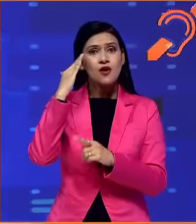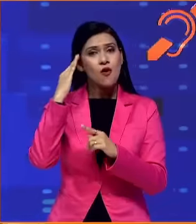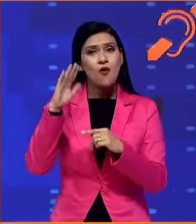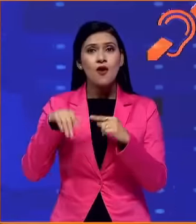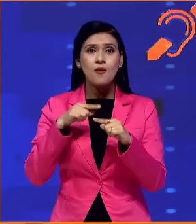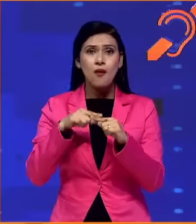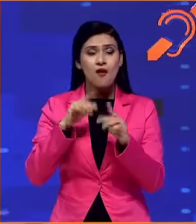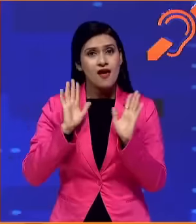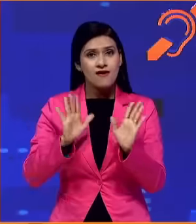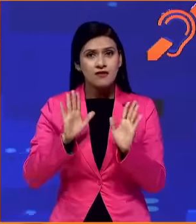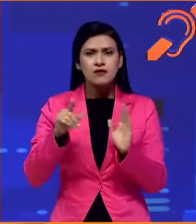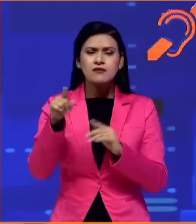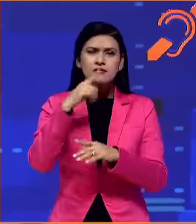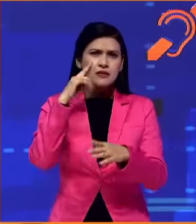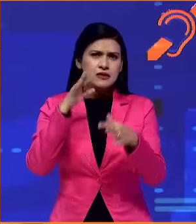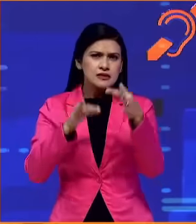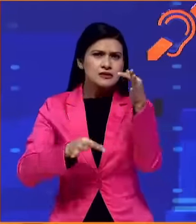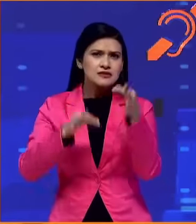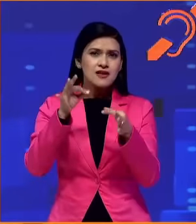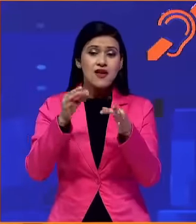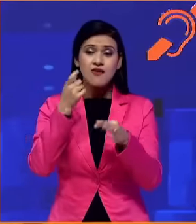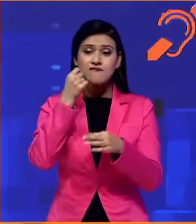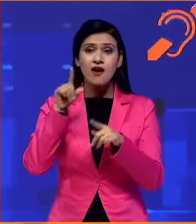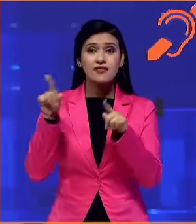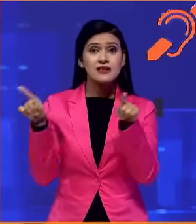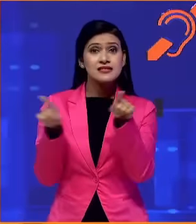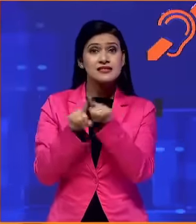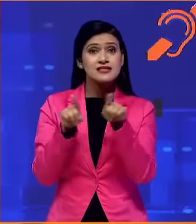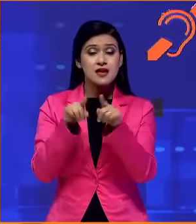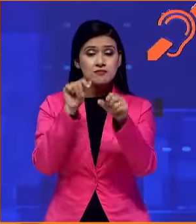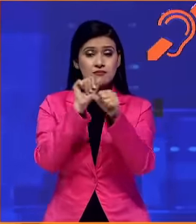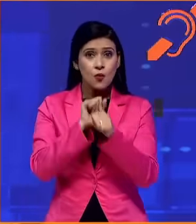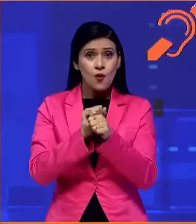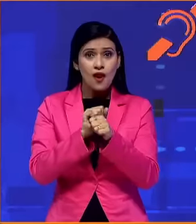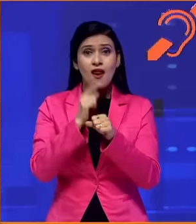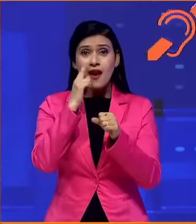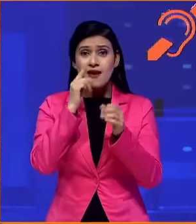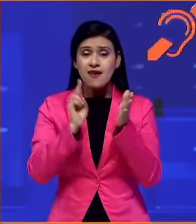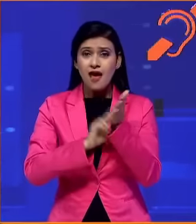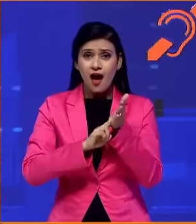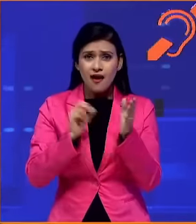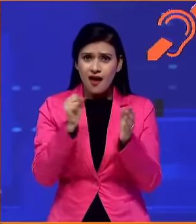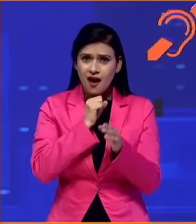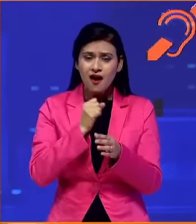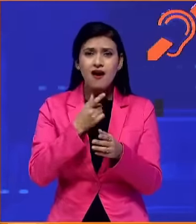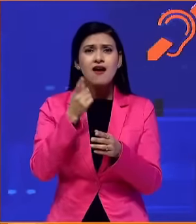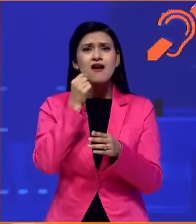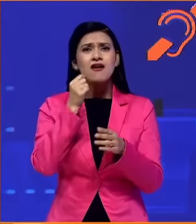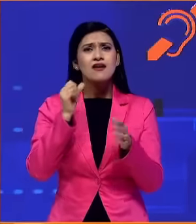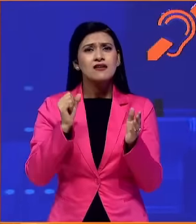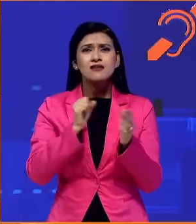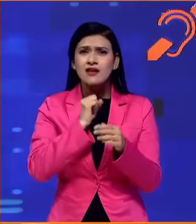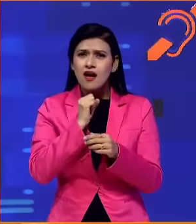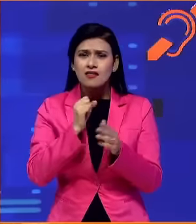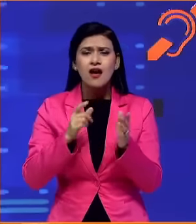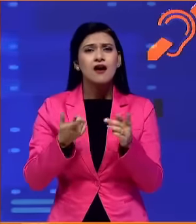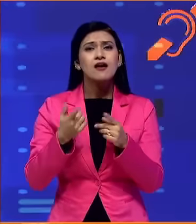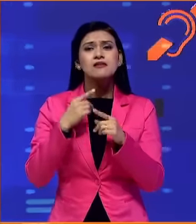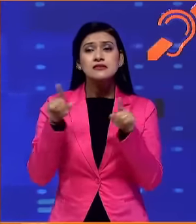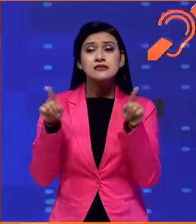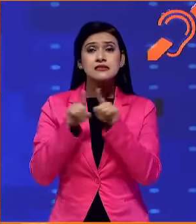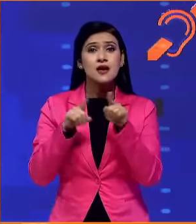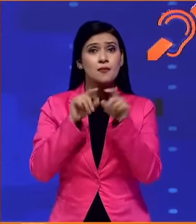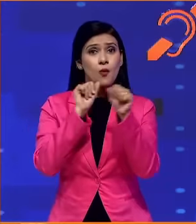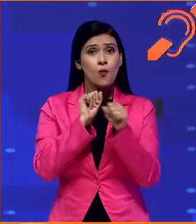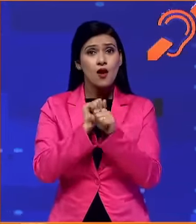प्रदर्शनकामूल्यांकनकरतेहैं। कमसेकमआपकोअपने पिता,दादायाचाचाकेबराबरप्रदर्शनकरनाहोगा,याउनसे भीबेहतरप्रदर्शनकरनाहोगा,इसलिएएक बोझऔरदबावतो